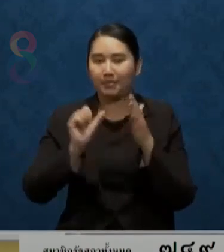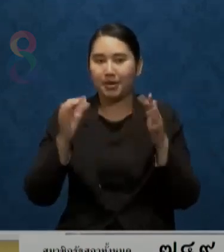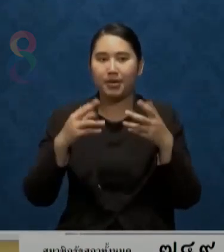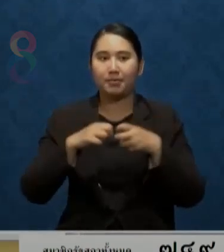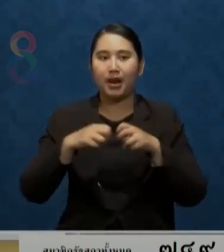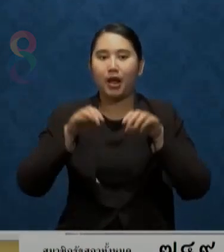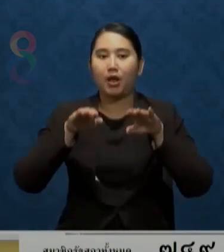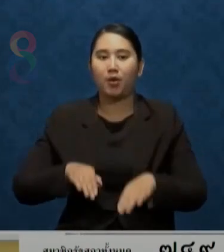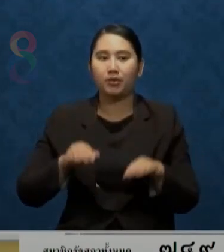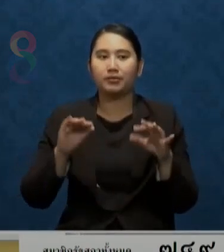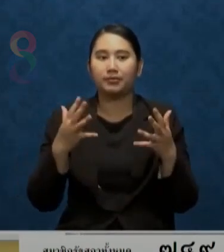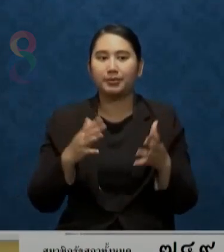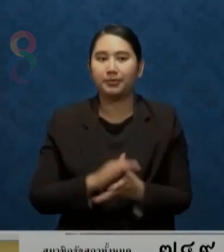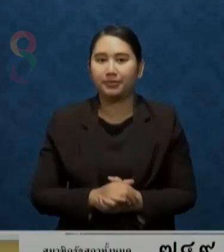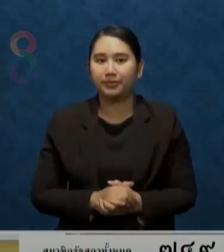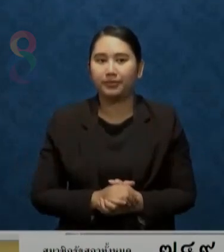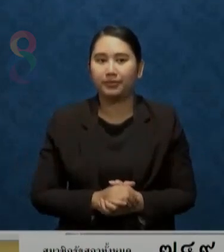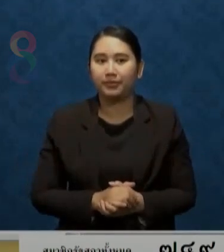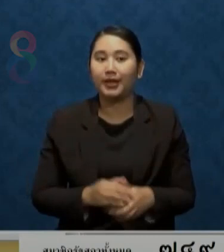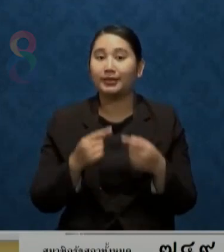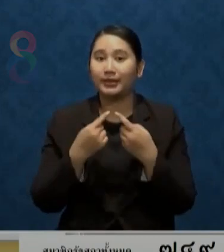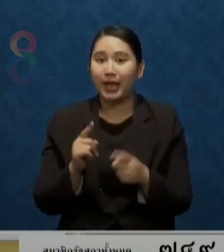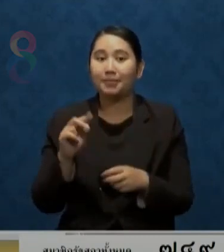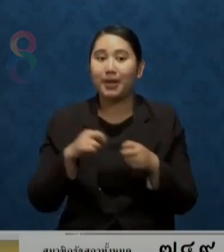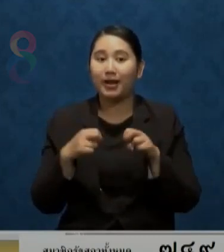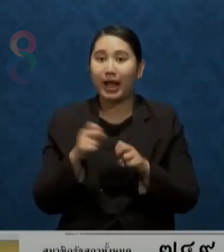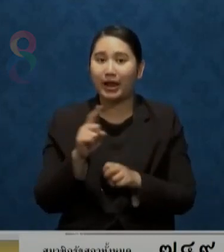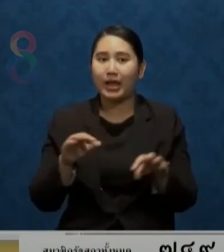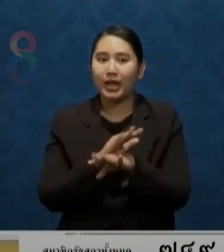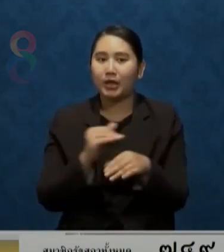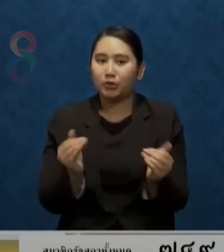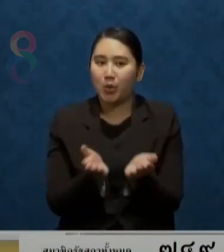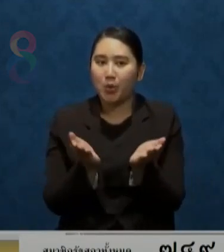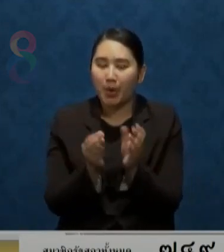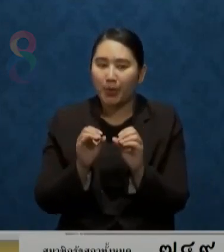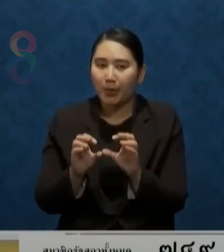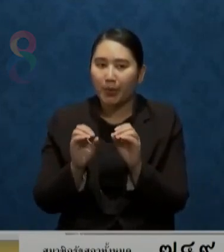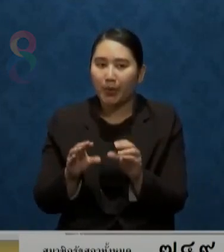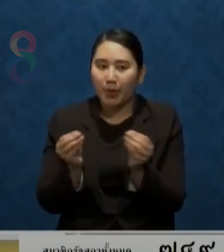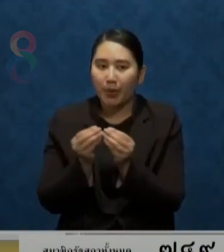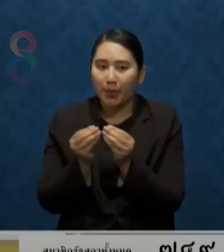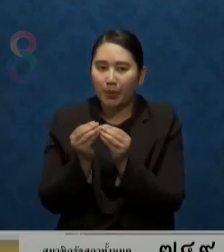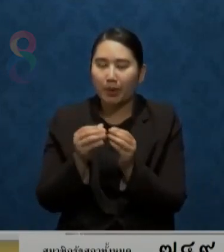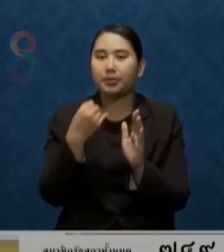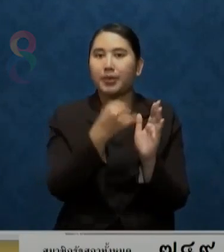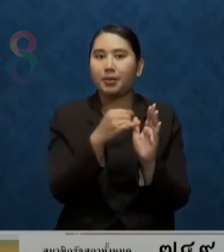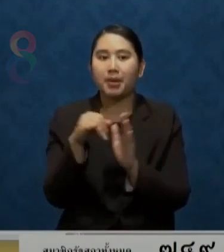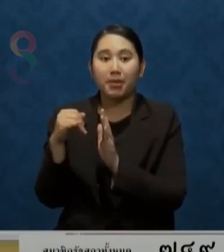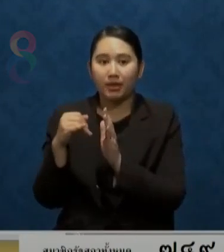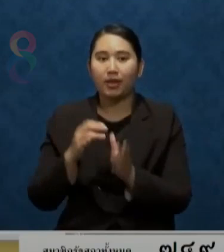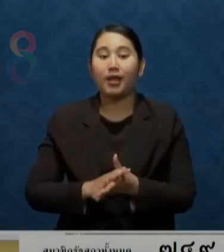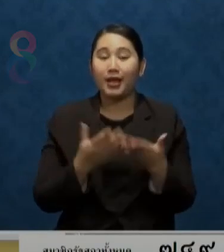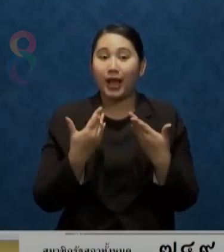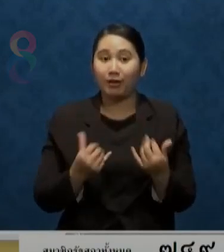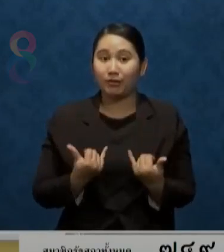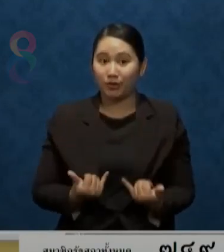ผิดไม่ให้กระทำความผิดเกิดขึ้นแต่มันกลับกลายเป็นยุยงส่งเสริมให้คนกระทำความผิดในเรื่องเหล่านี้และ